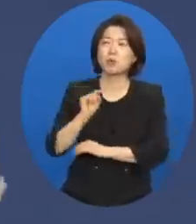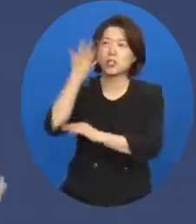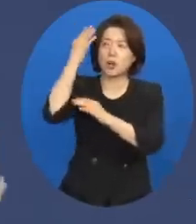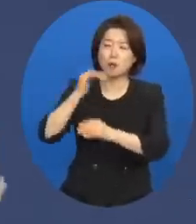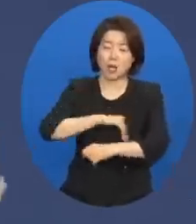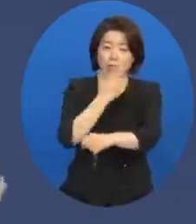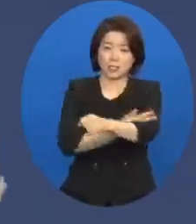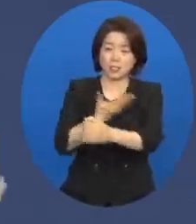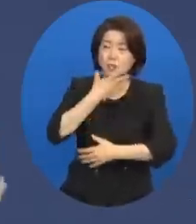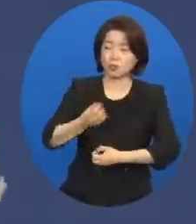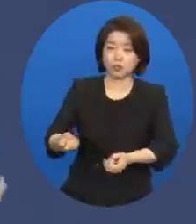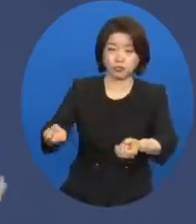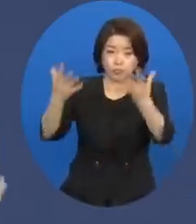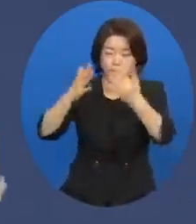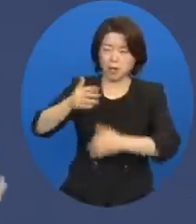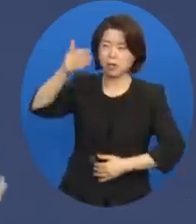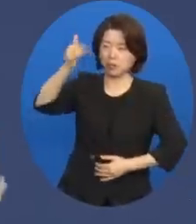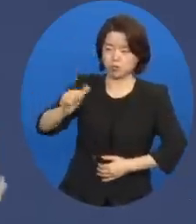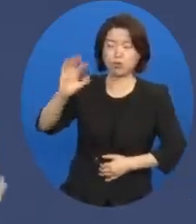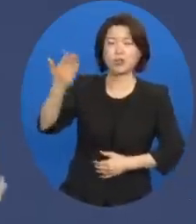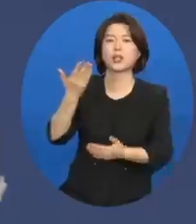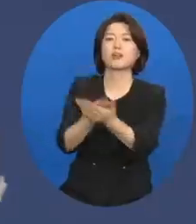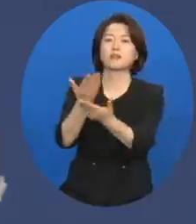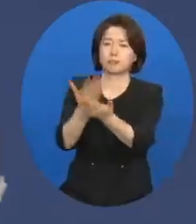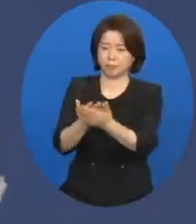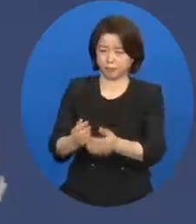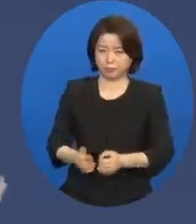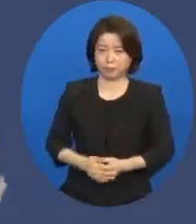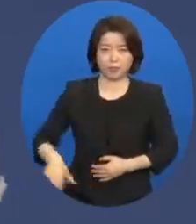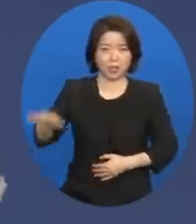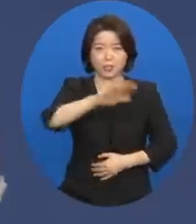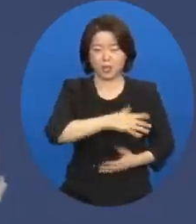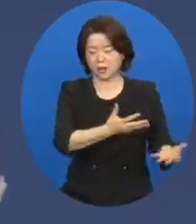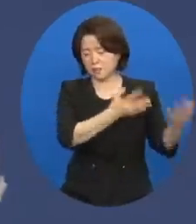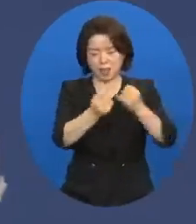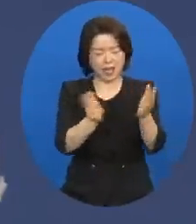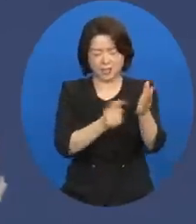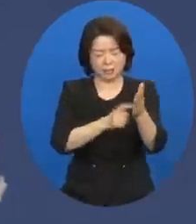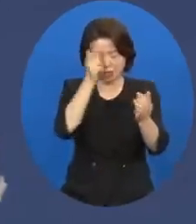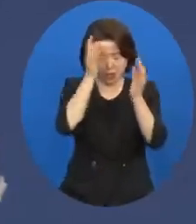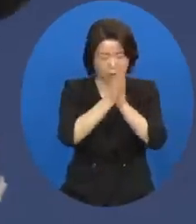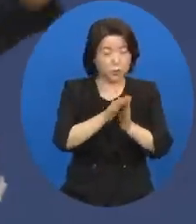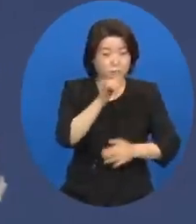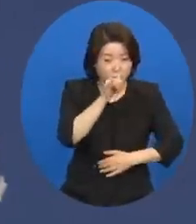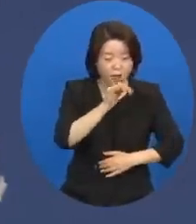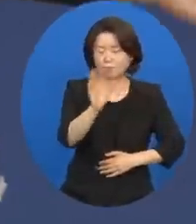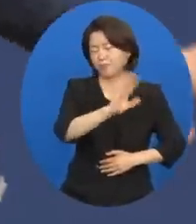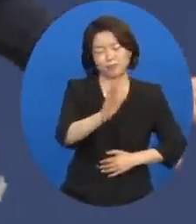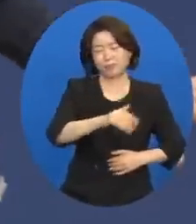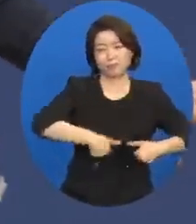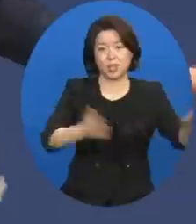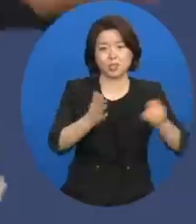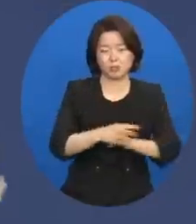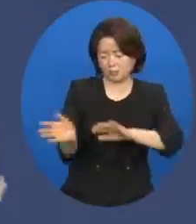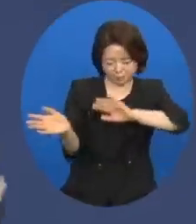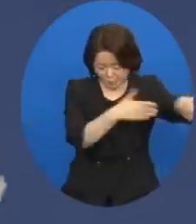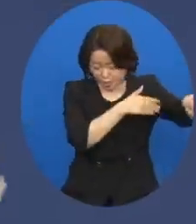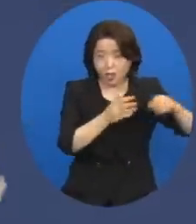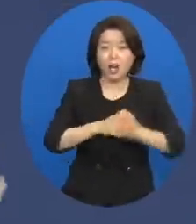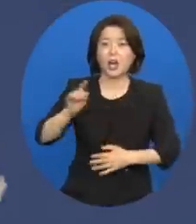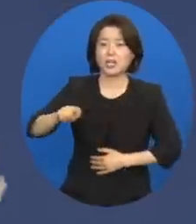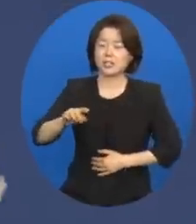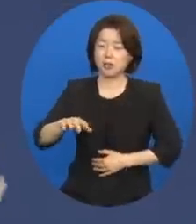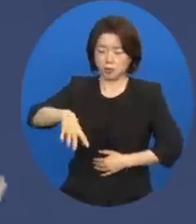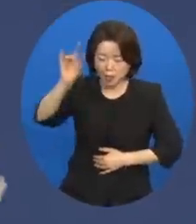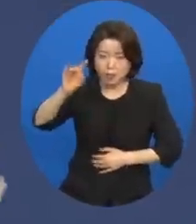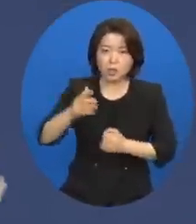능력과 축복의 주인공이 되게 주시옵소서. 다른 많은 급한 기도 제목이 있지만 주여 열릴 줄 쳐놓고 이건